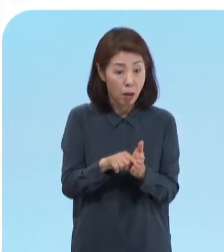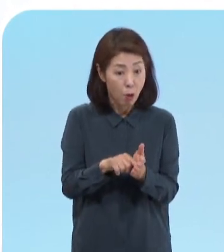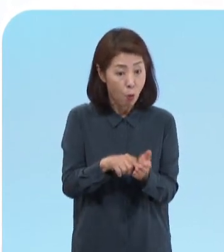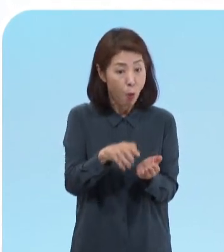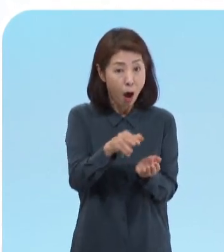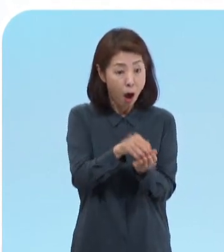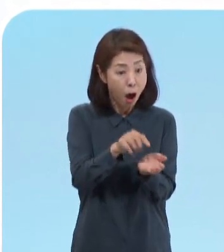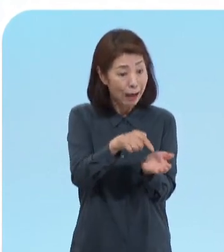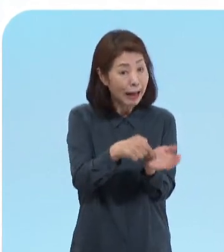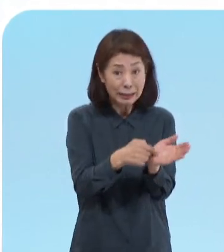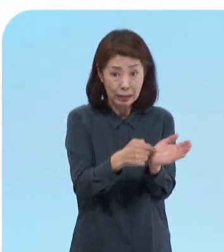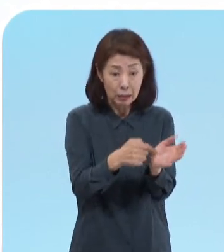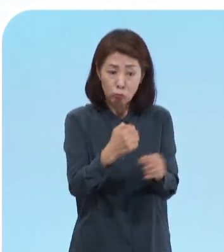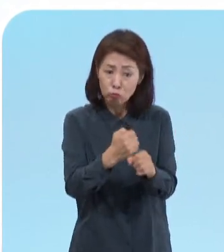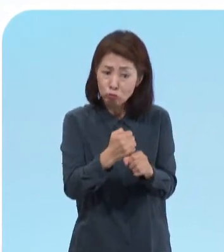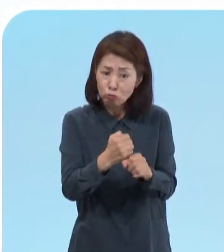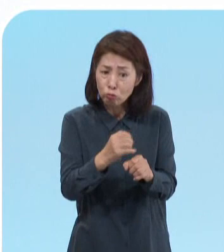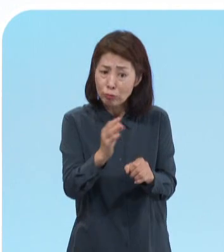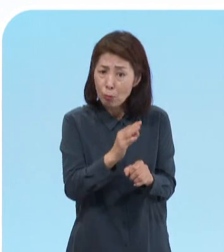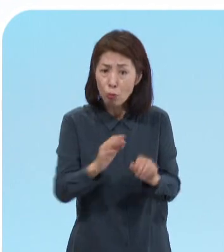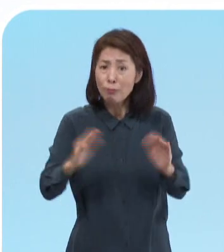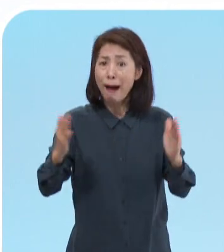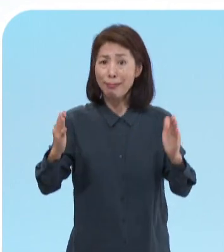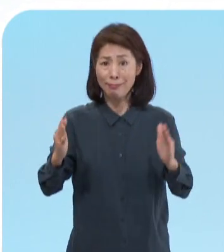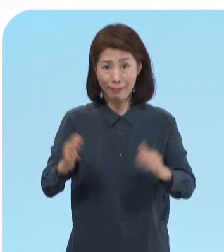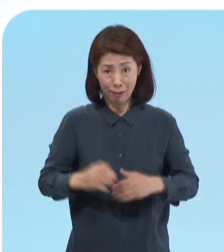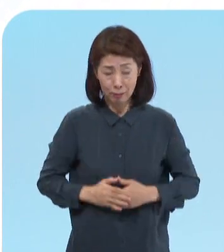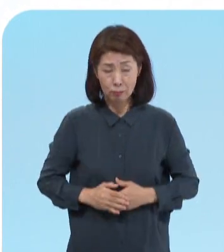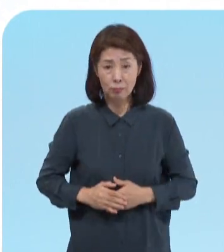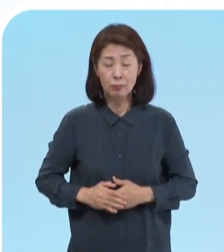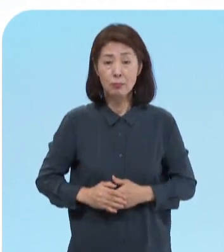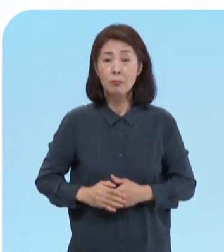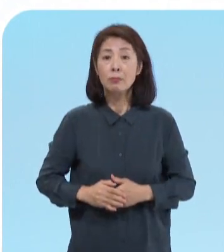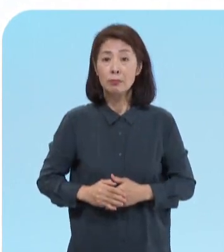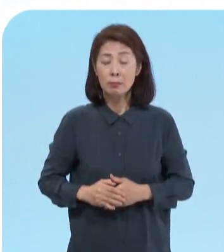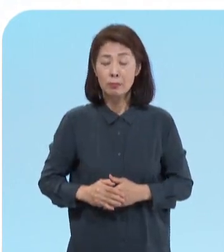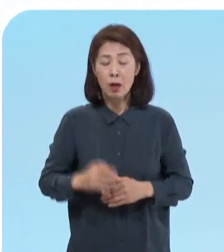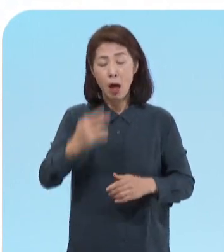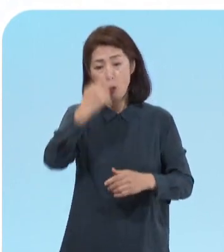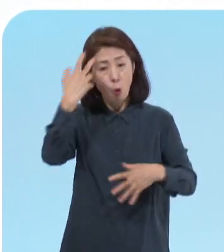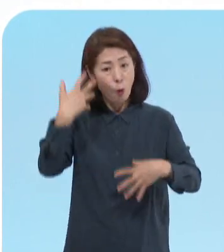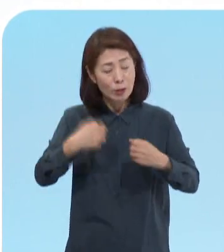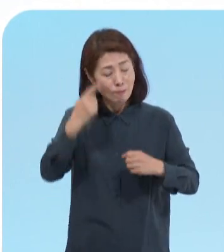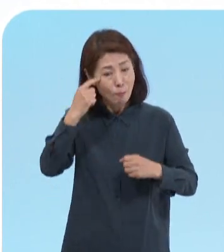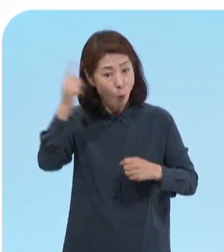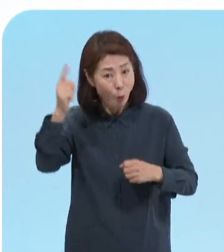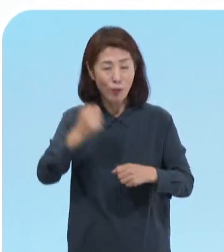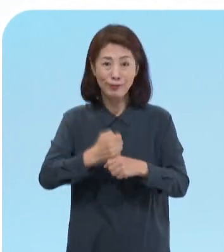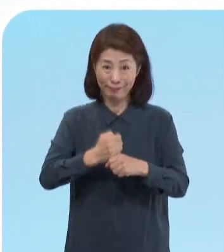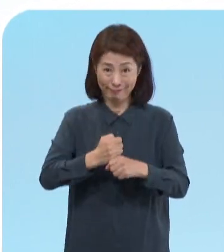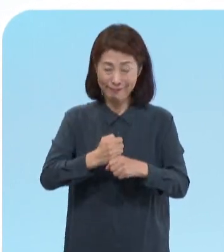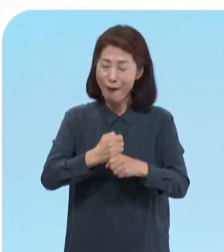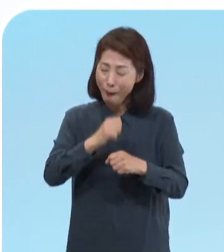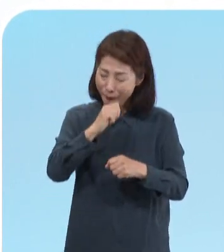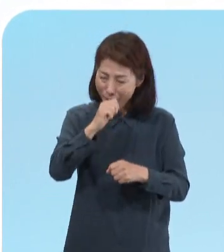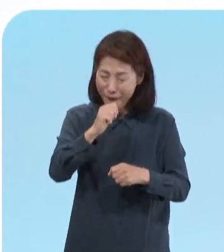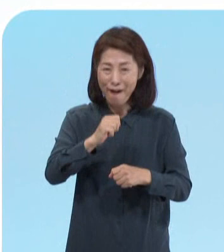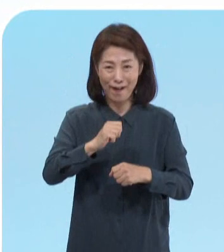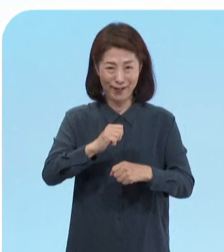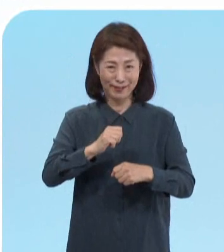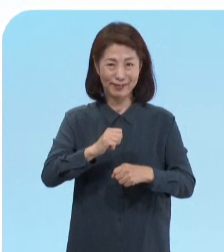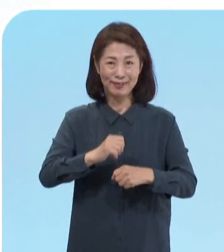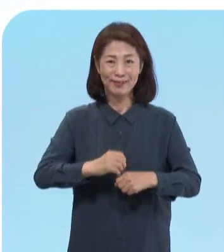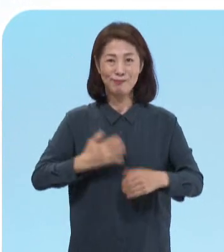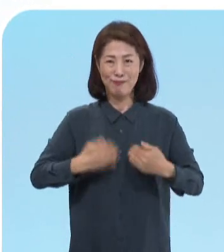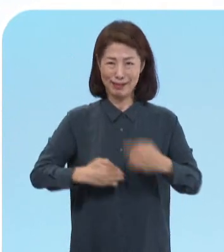の牡蠣の加工品とかなかったんですよ。それをね、高校生が考え出してくれたというのでね、もう大変好評でして